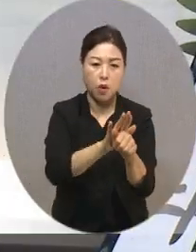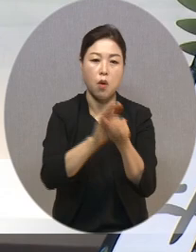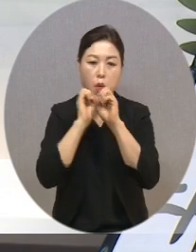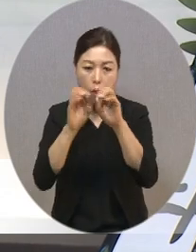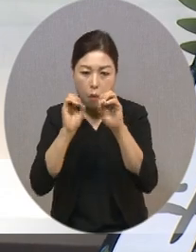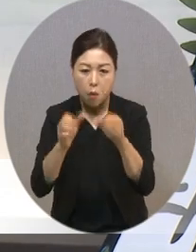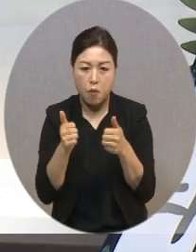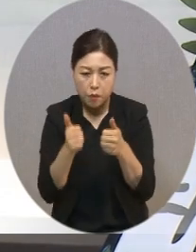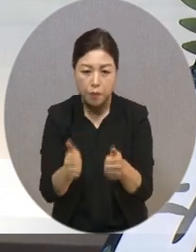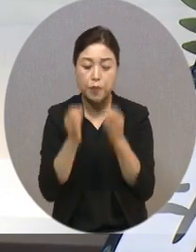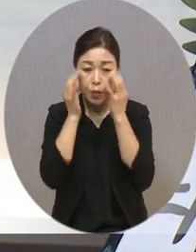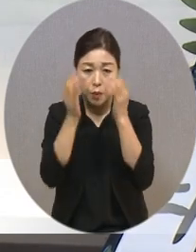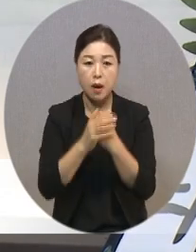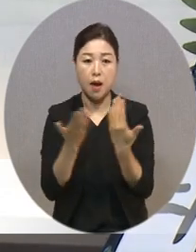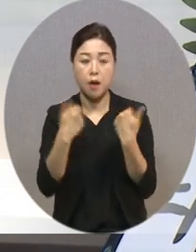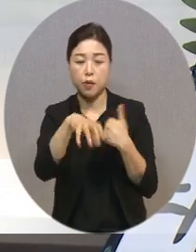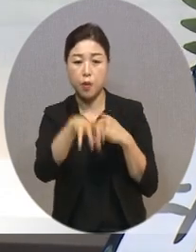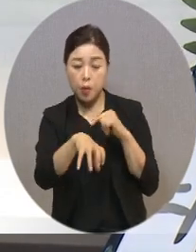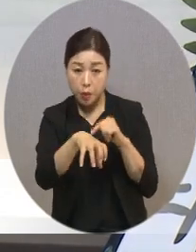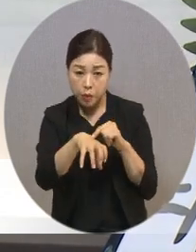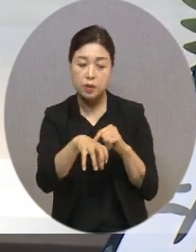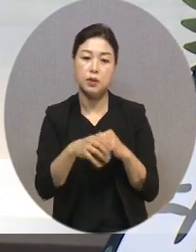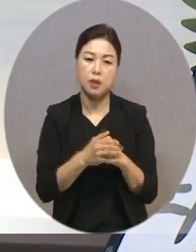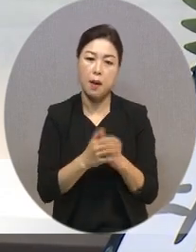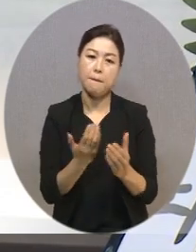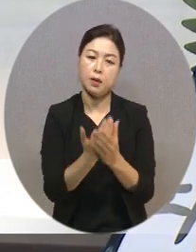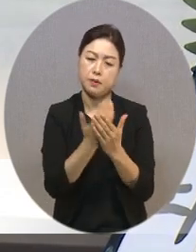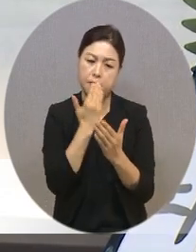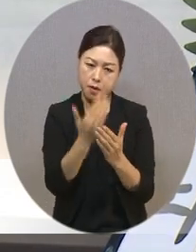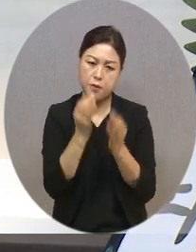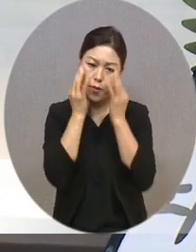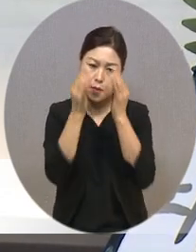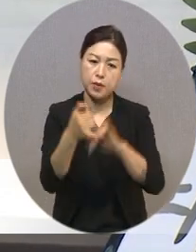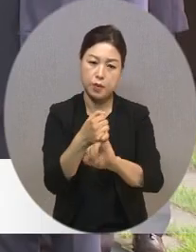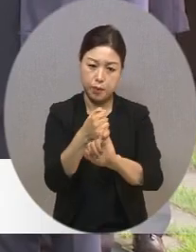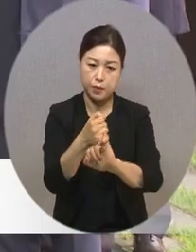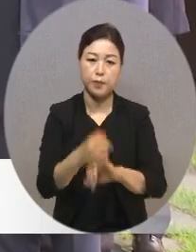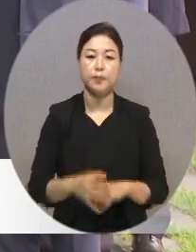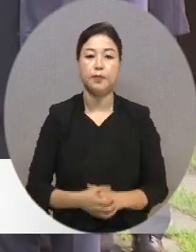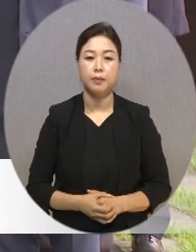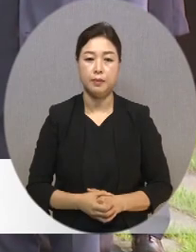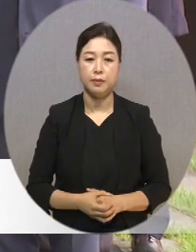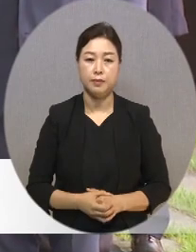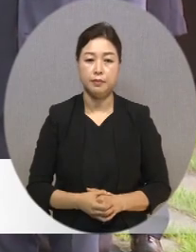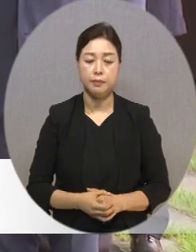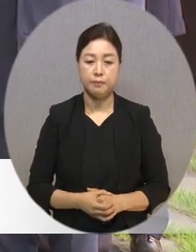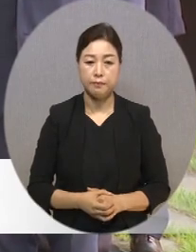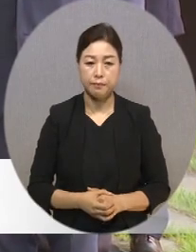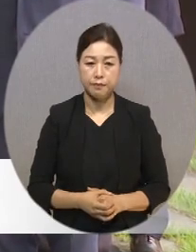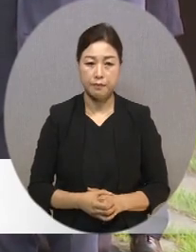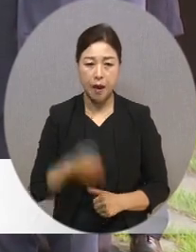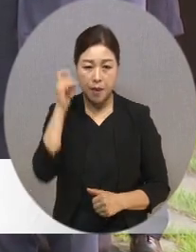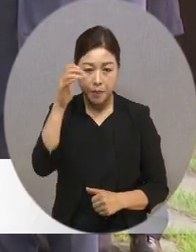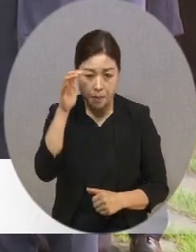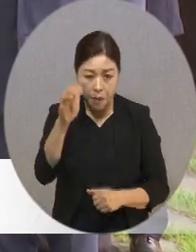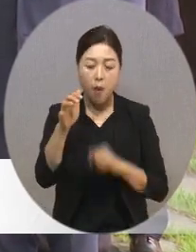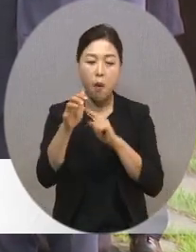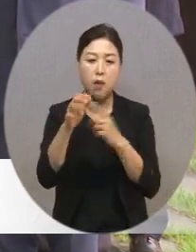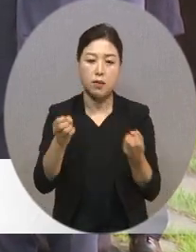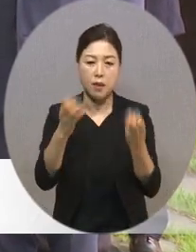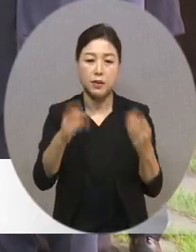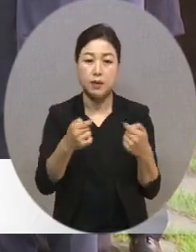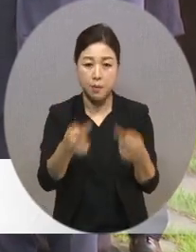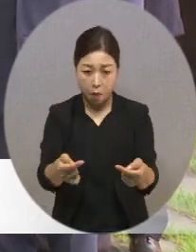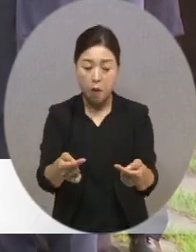학교 현장이 체감할 수 있도록 최선을 다하겠다고 전했습니다. 이날 추모식에 참석한 관계자들은